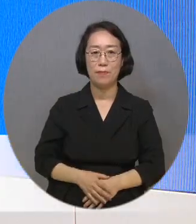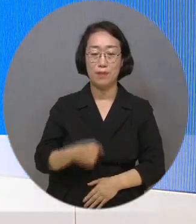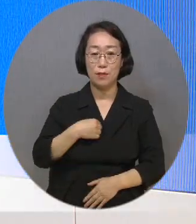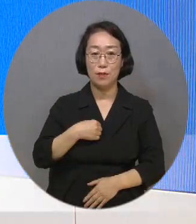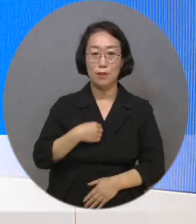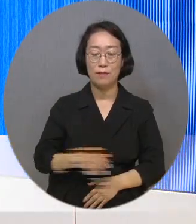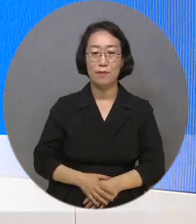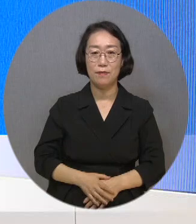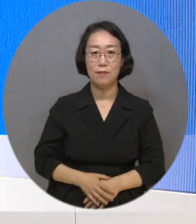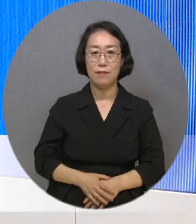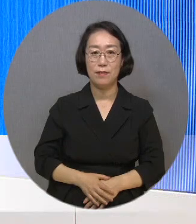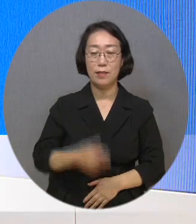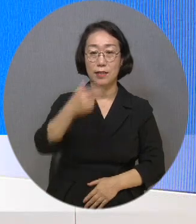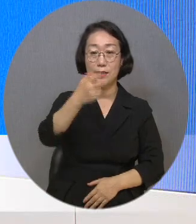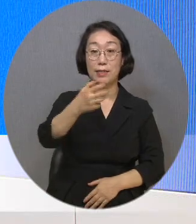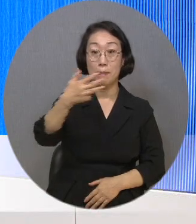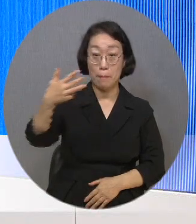저는 그